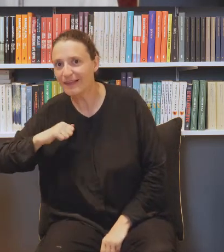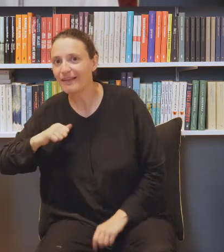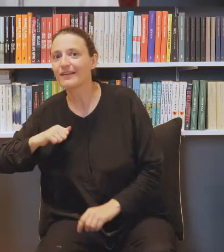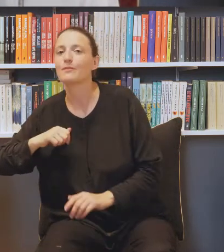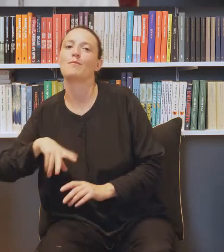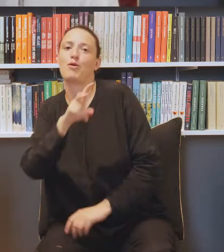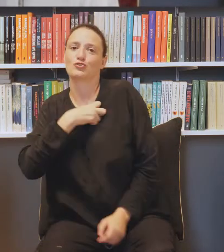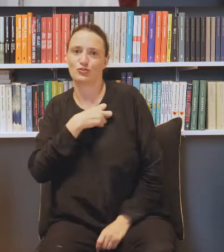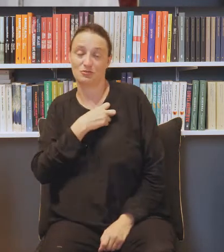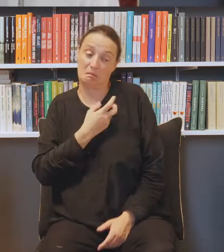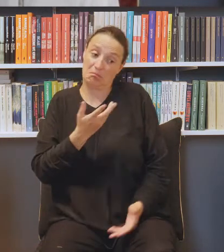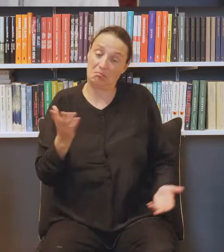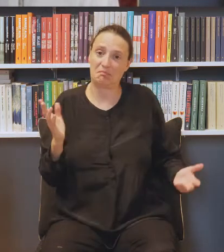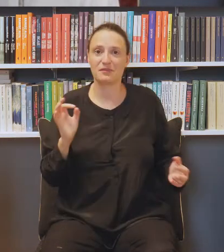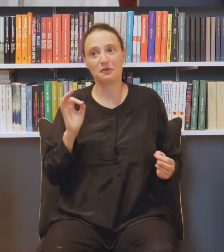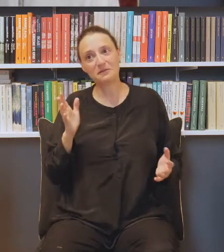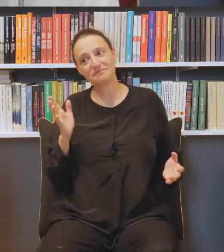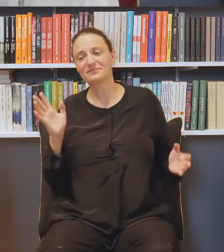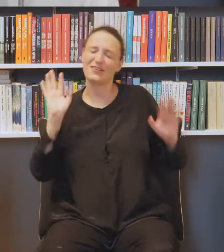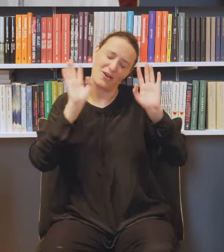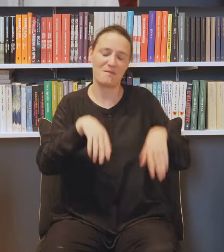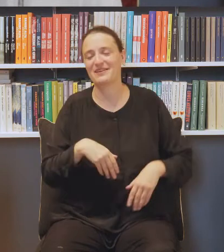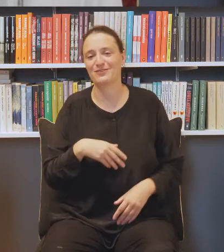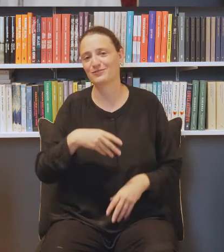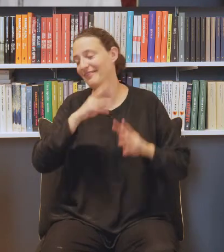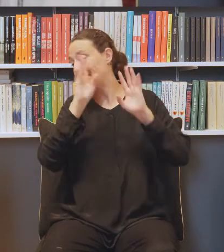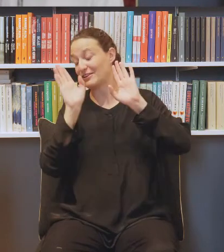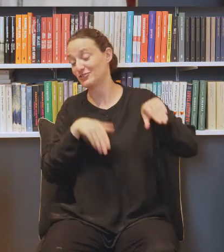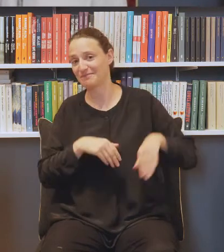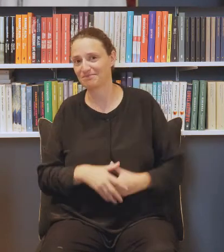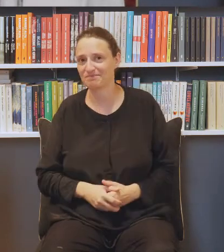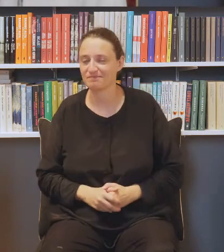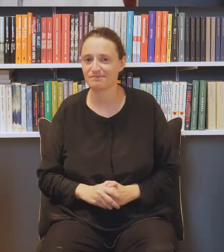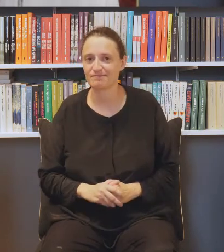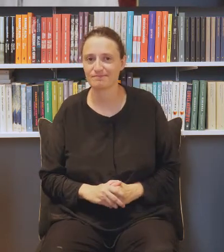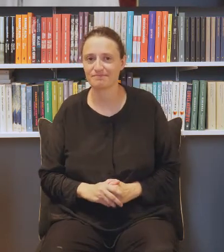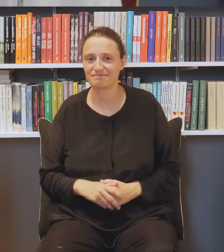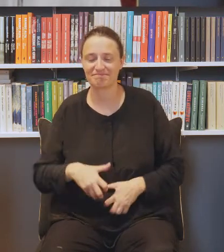Nie mówię, bo tylko że właśnie, no dobra, już nieważne.